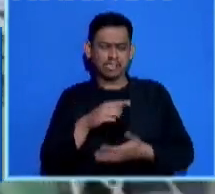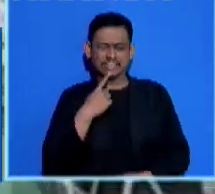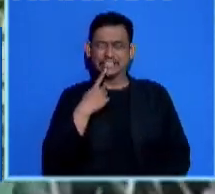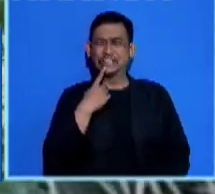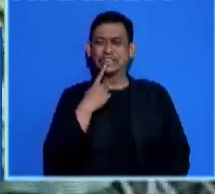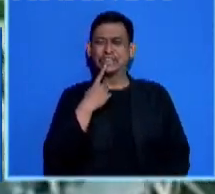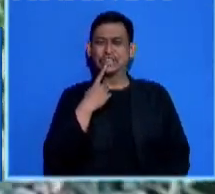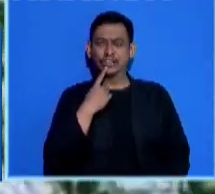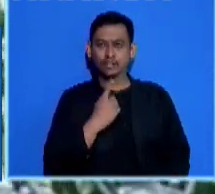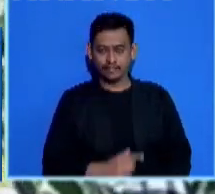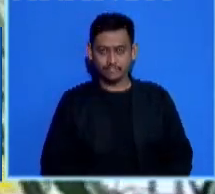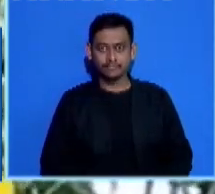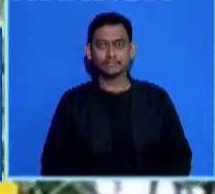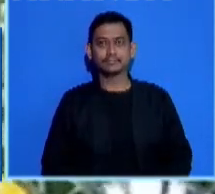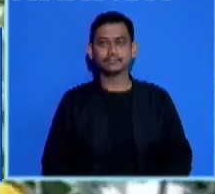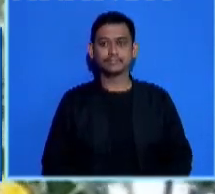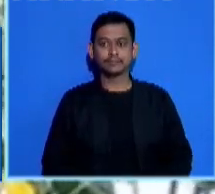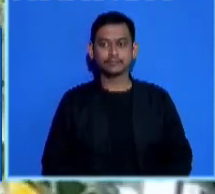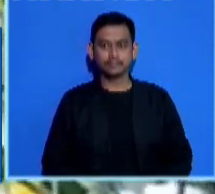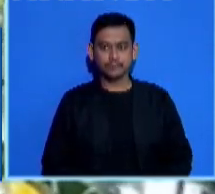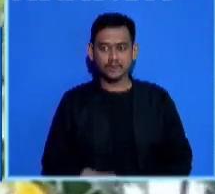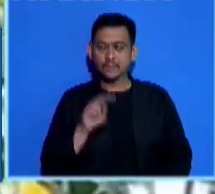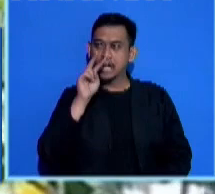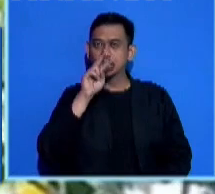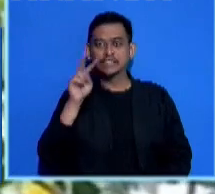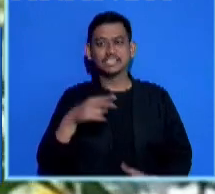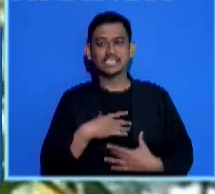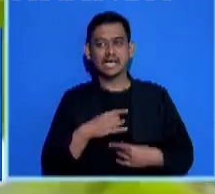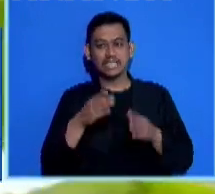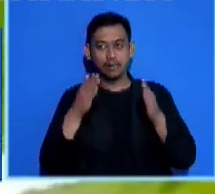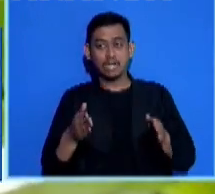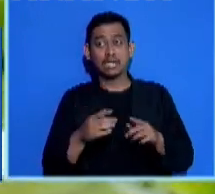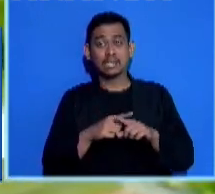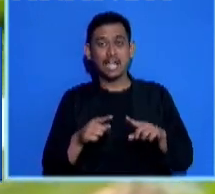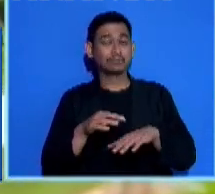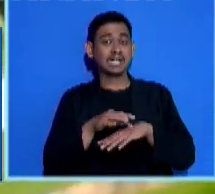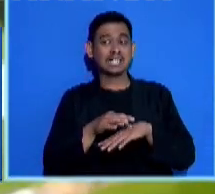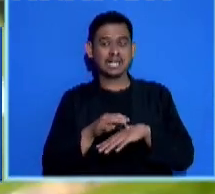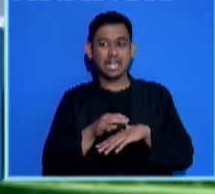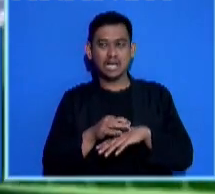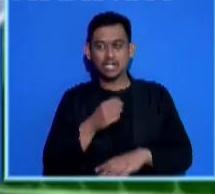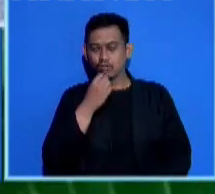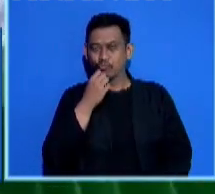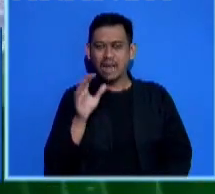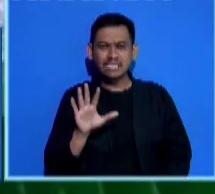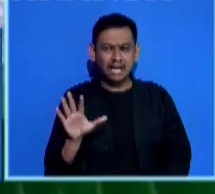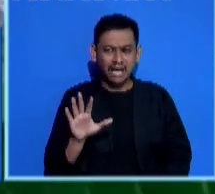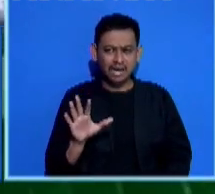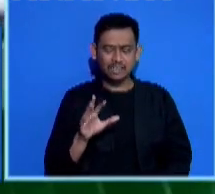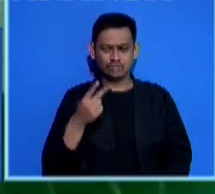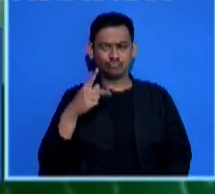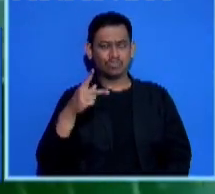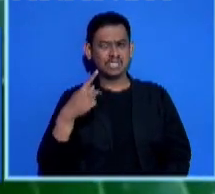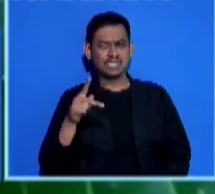gecut sakingip n kawigatosan ananging daging pelemipun Gadi wer Jen